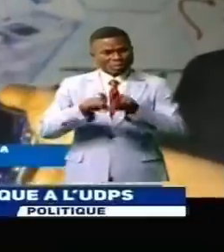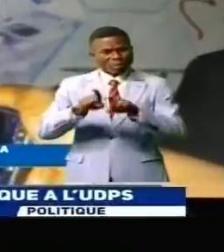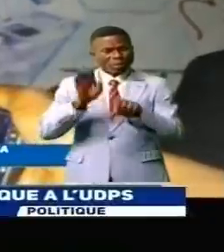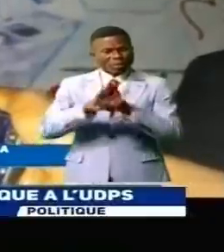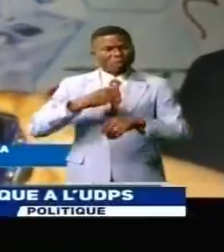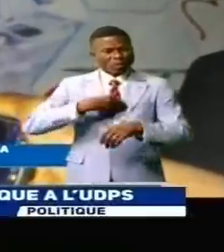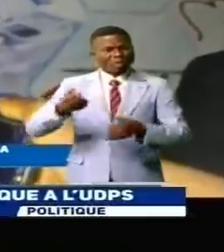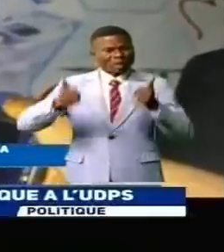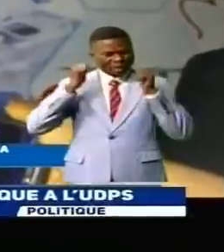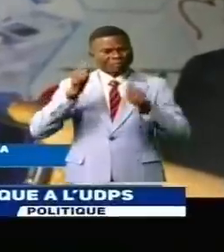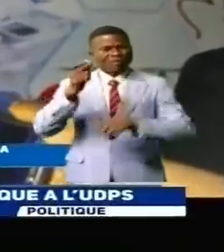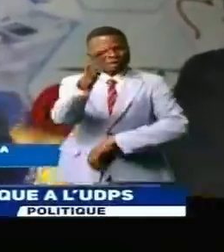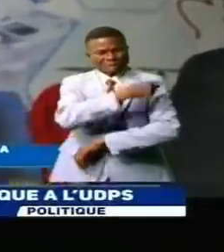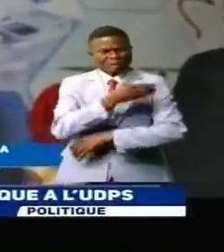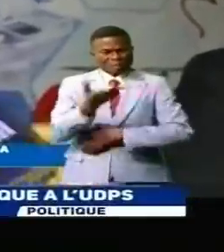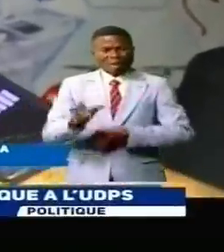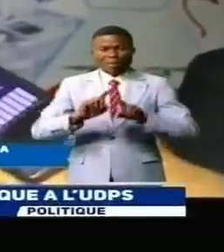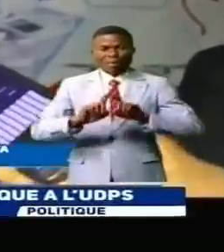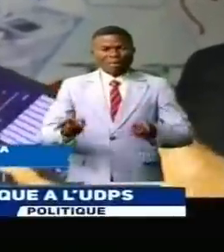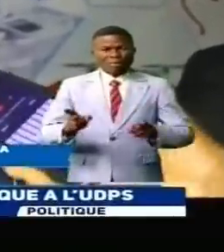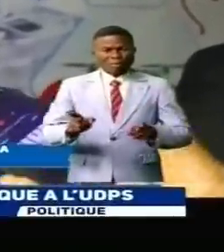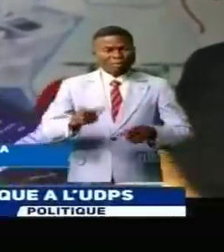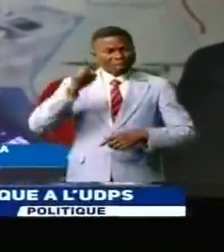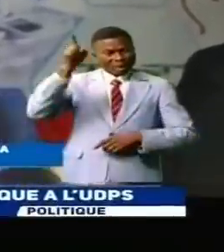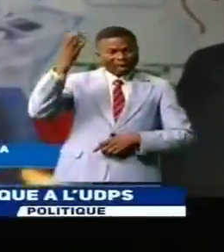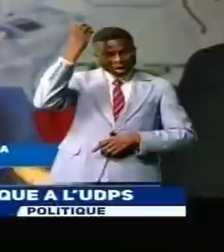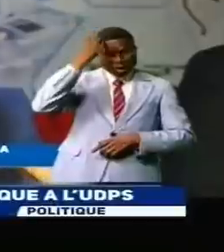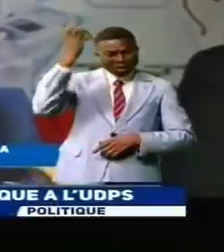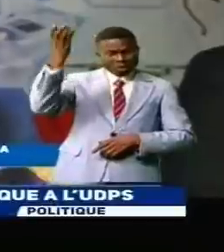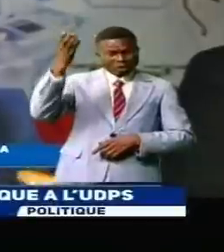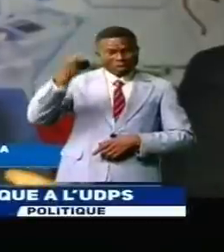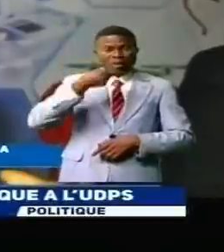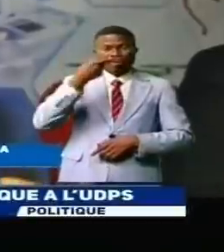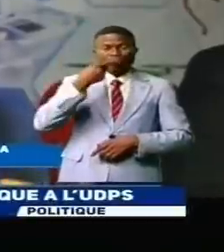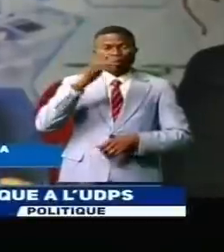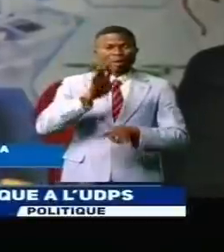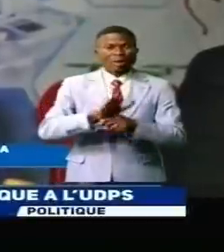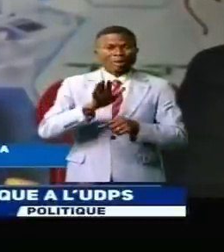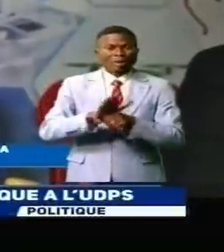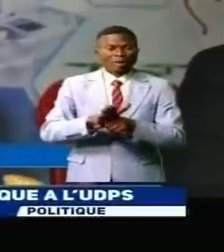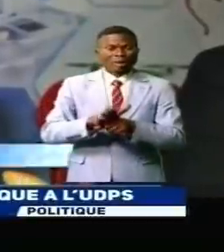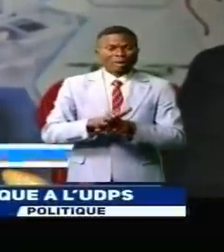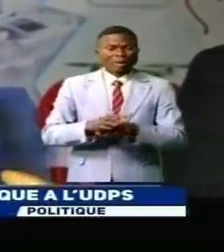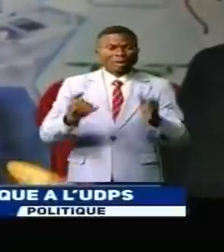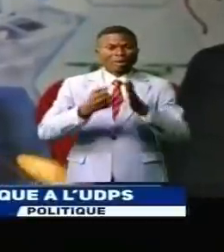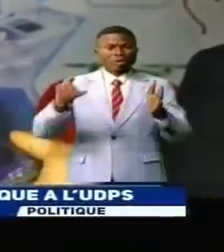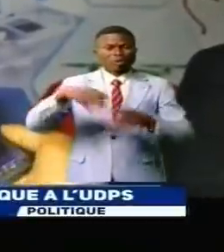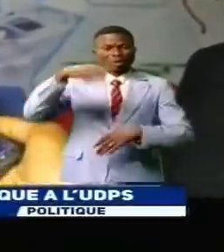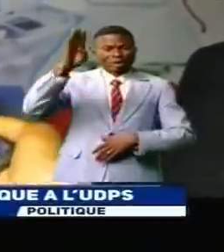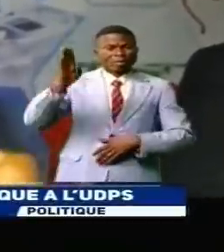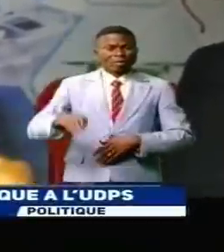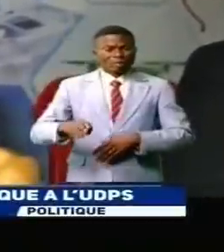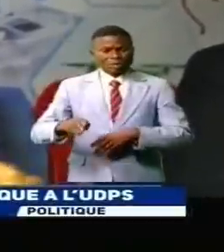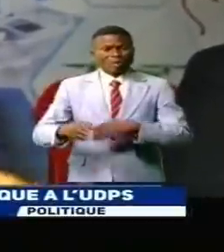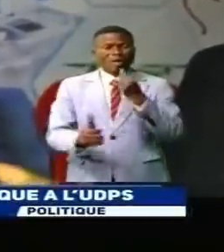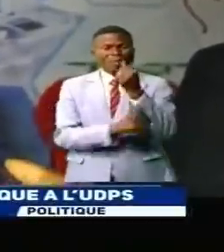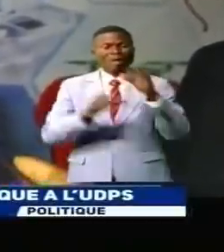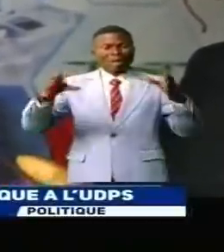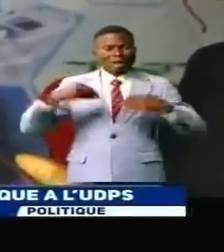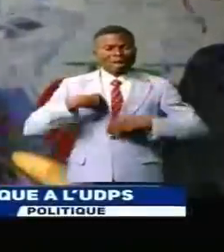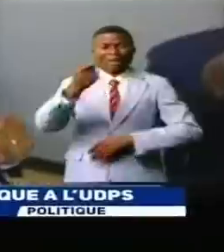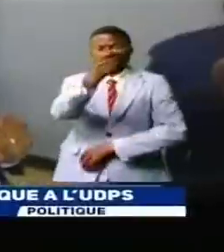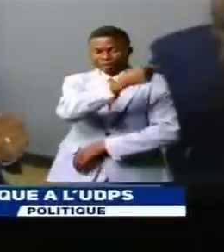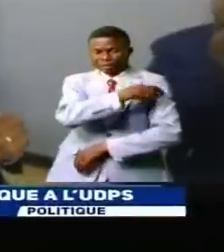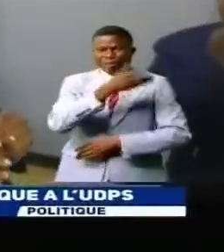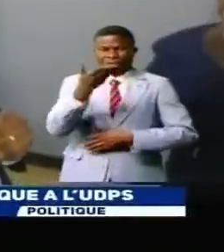sont réticents. Sauf que là-bas, on parle déjà de plus ou moins 60% de la population qui est